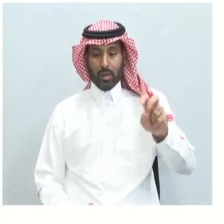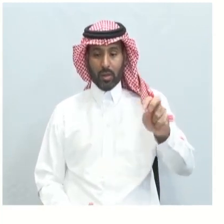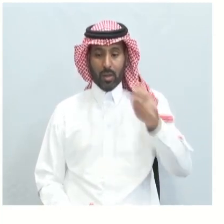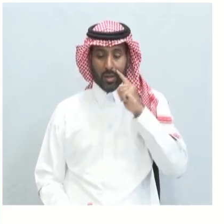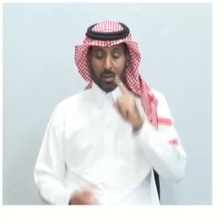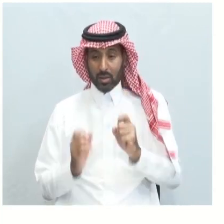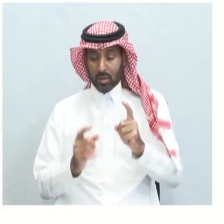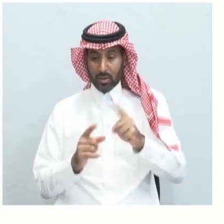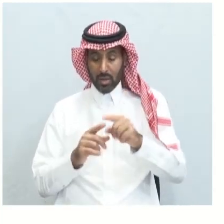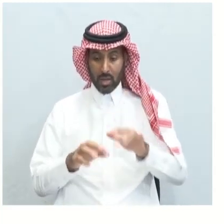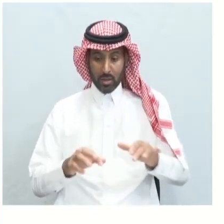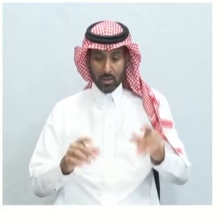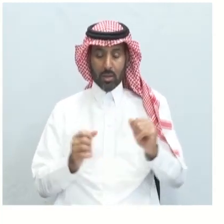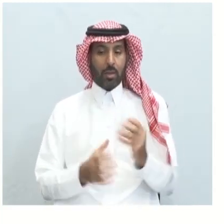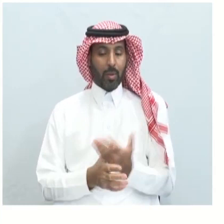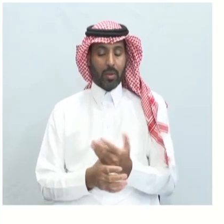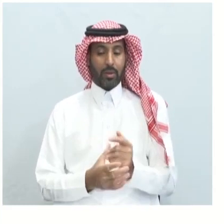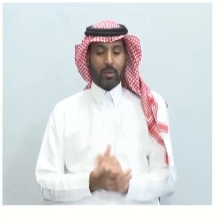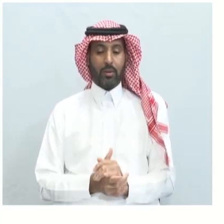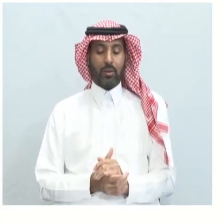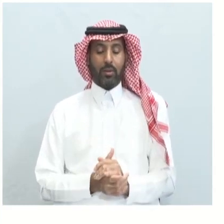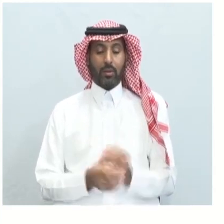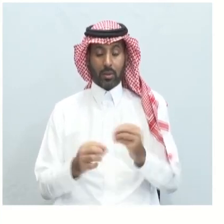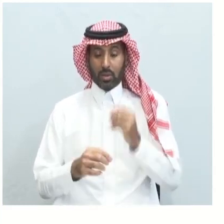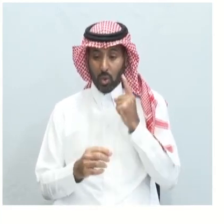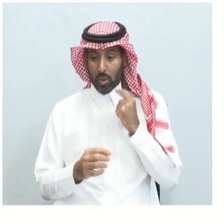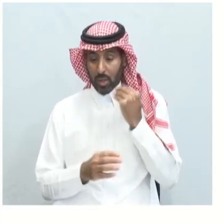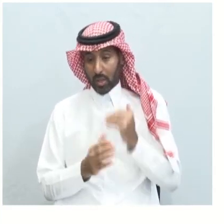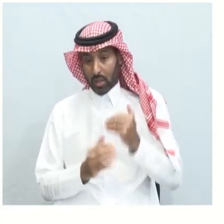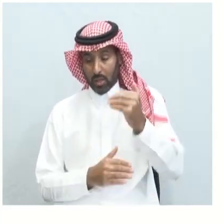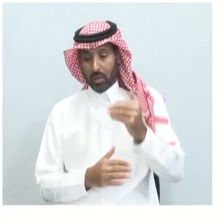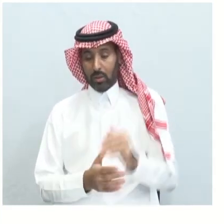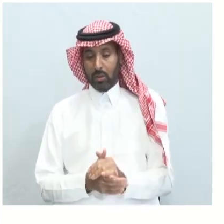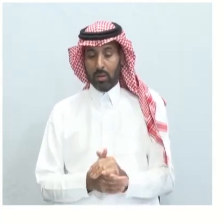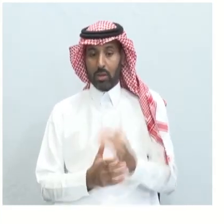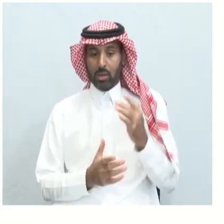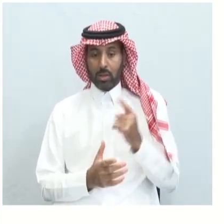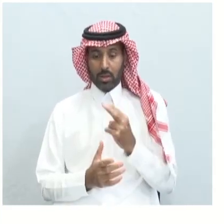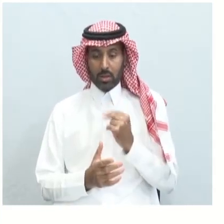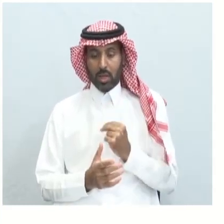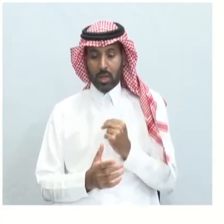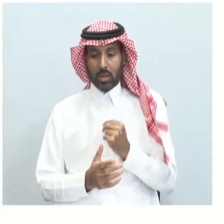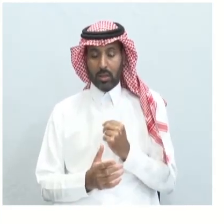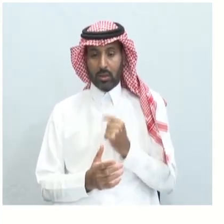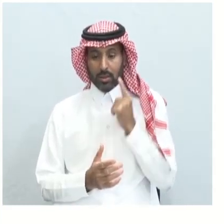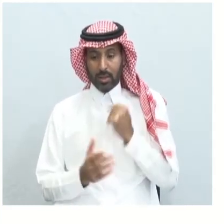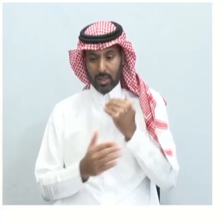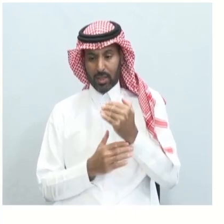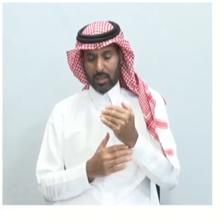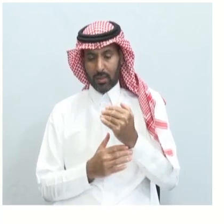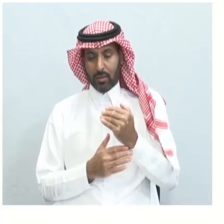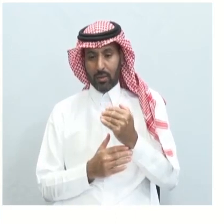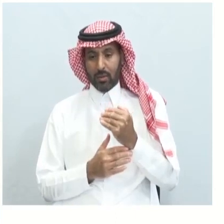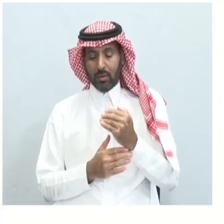انترنت الاشياء لماذا لتعزيز جوده الحياه الحضاريه وتح تين استهلاك الموارد وكذلك